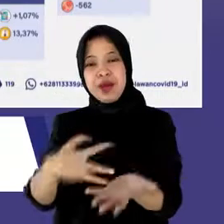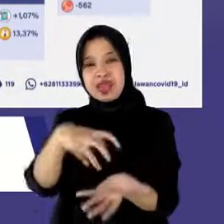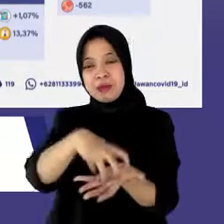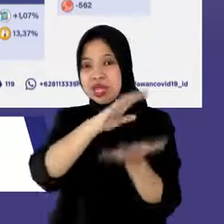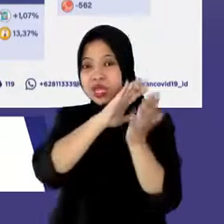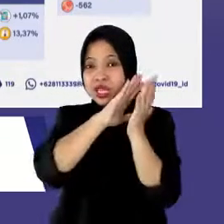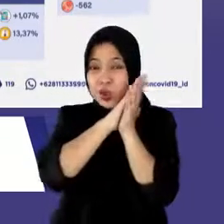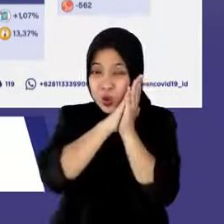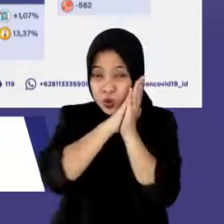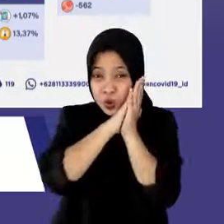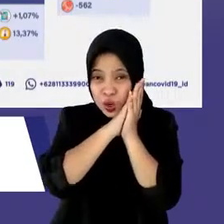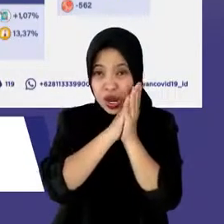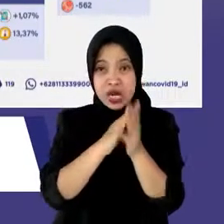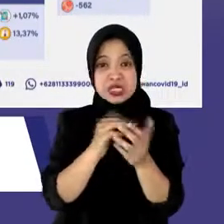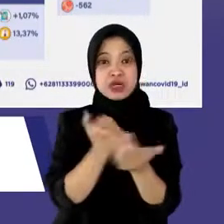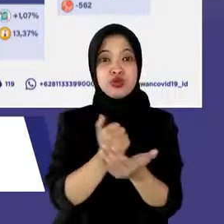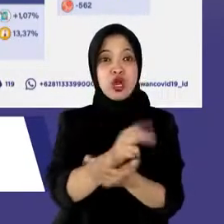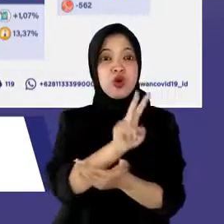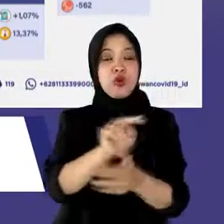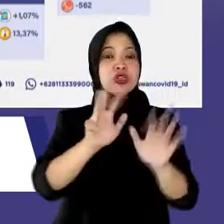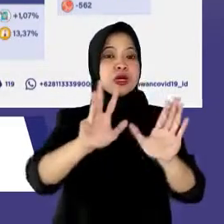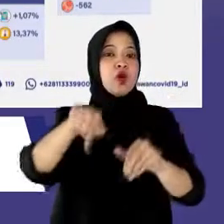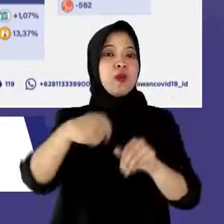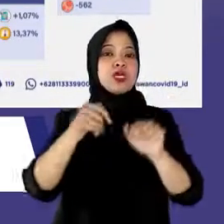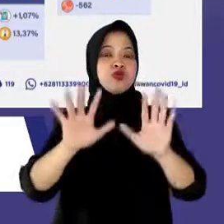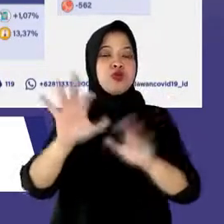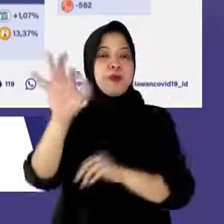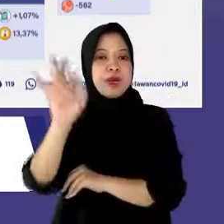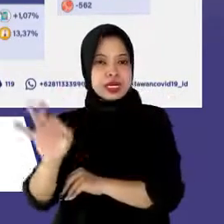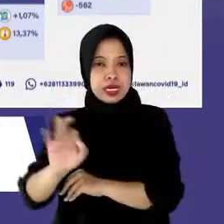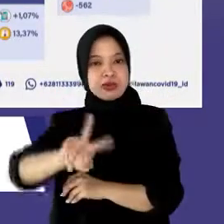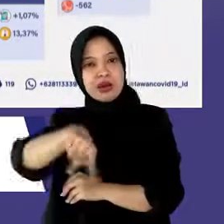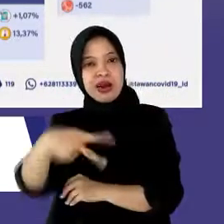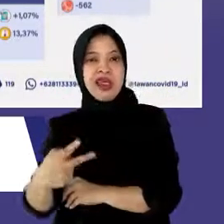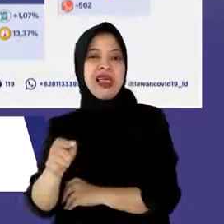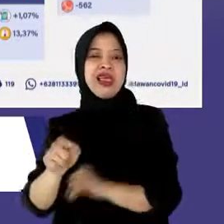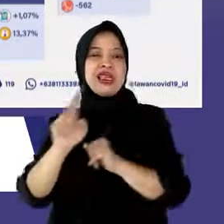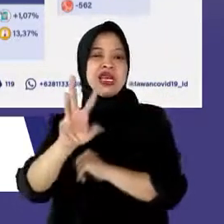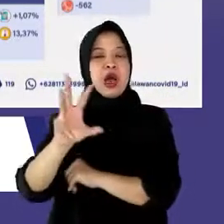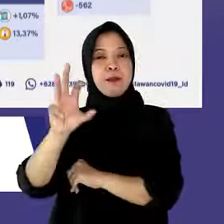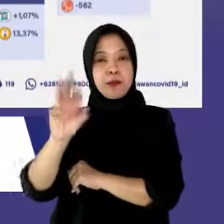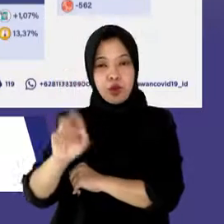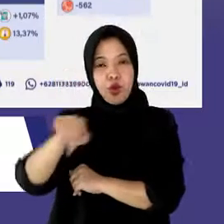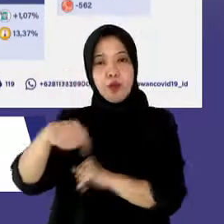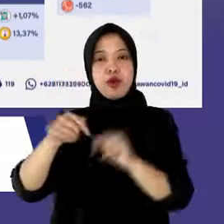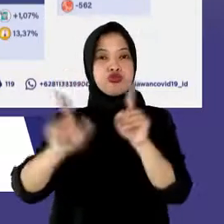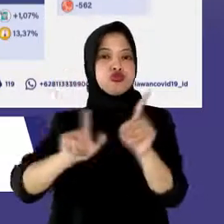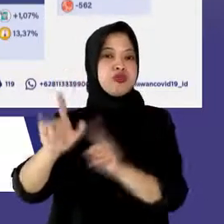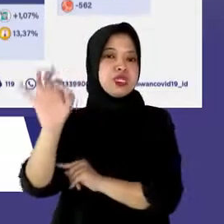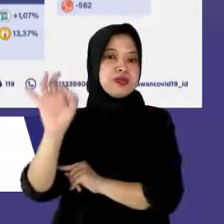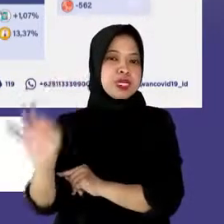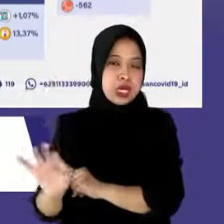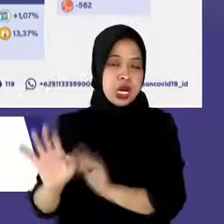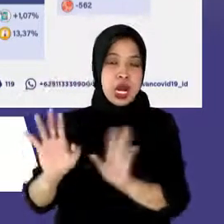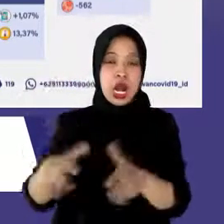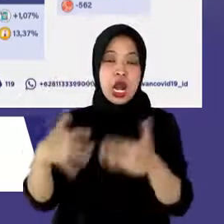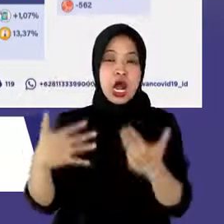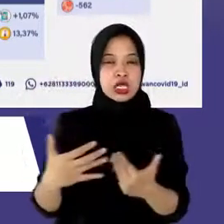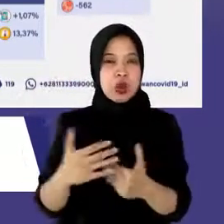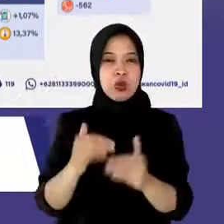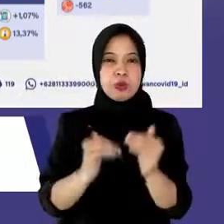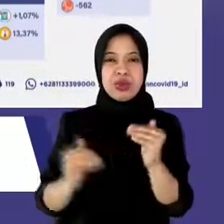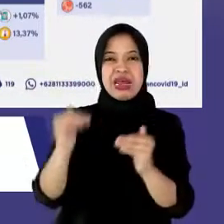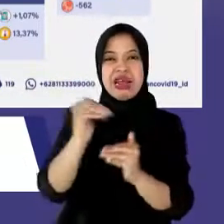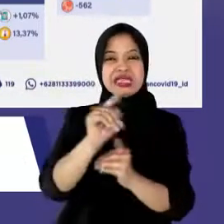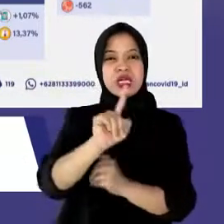board yaitu dari 29 10% Menjadi 30 koma 17 persen atau meningkat